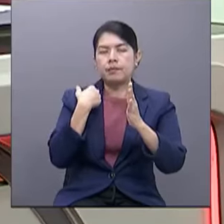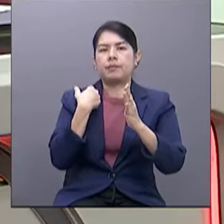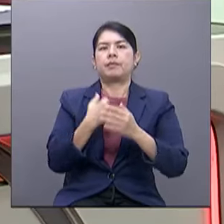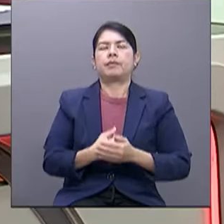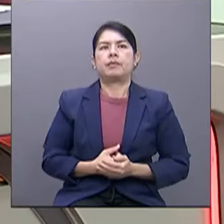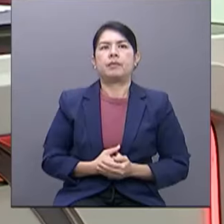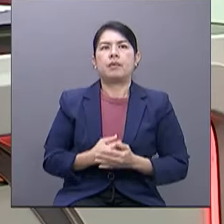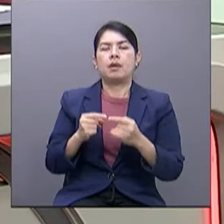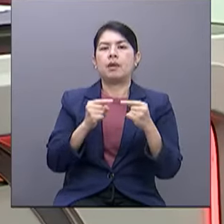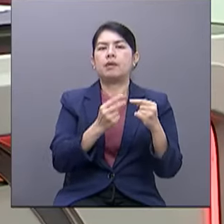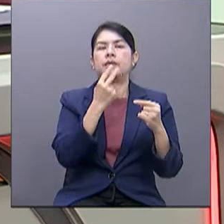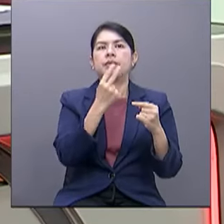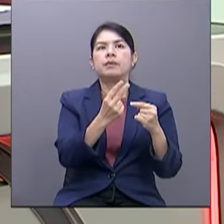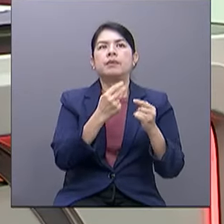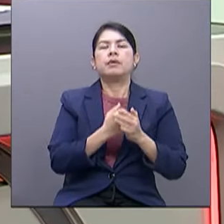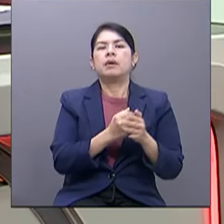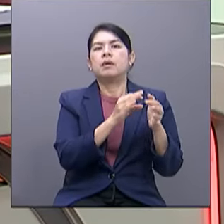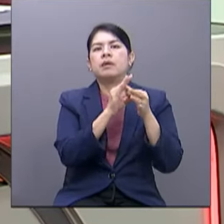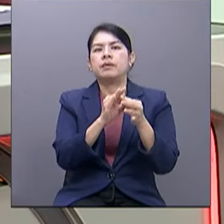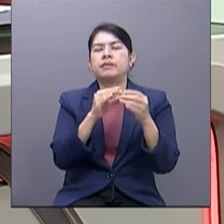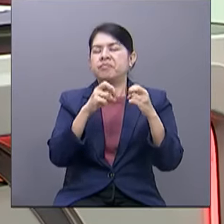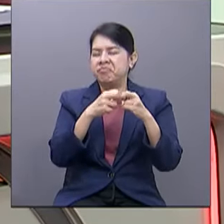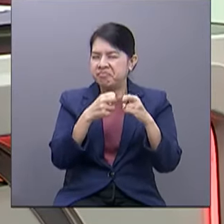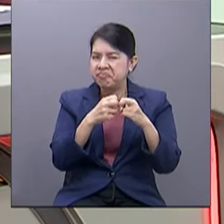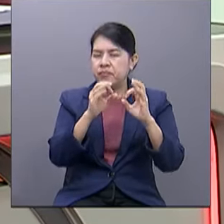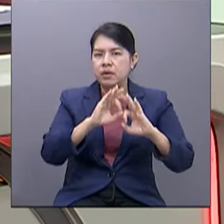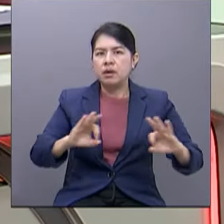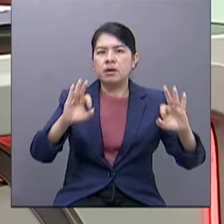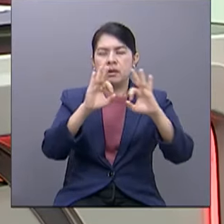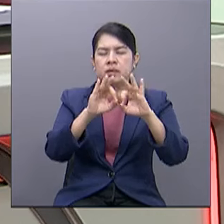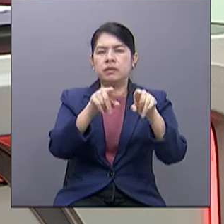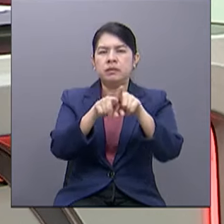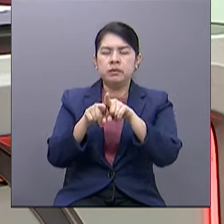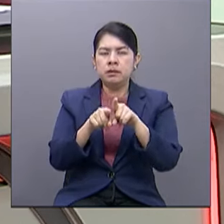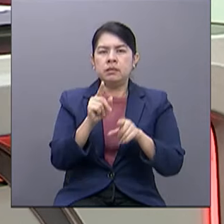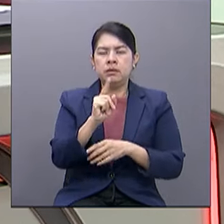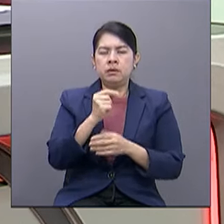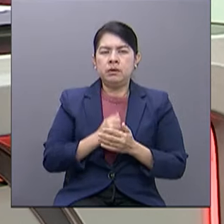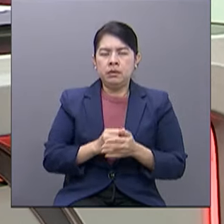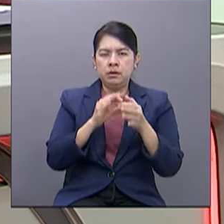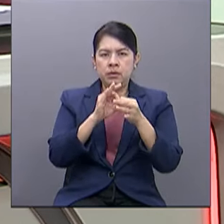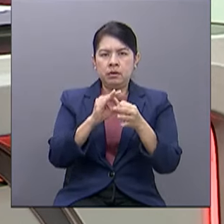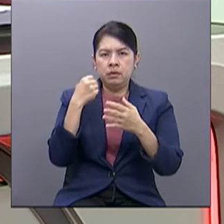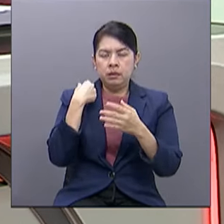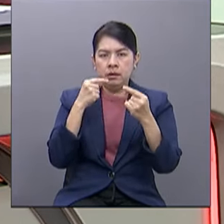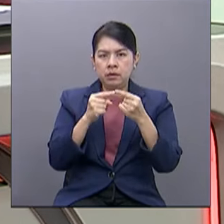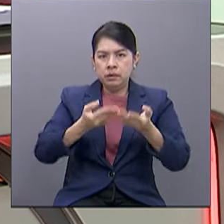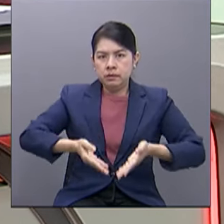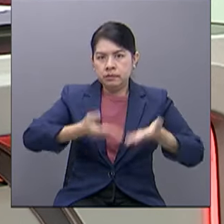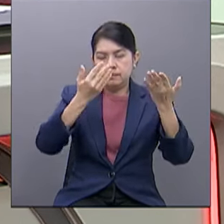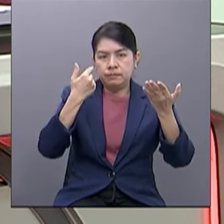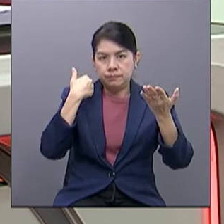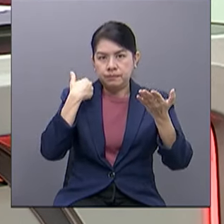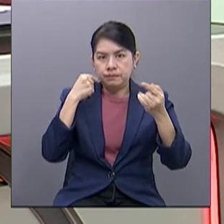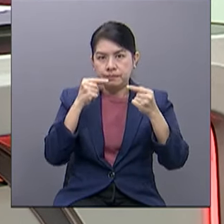ูอีกกรณีหนึ่งซึ่งก็เป็นเรื่องเรื้อรังใหญ่ในทางกฎหมายอยู่พอสมควรค่ะกับกรณีการรื้อถอนโพงพาง